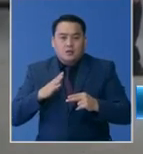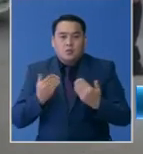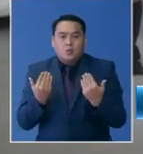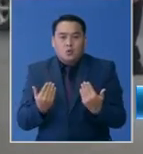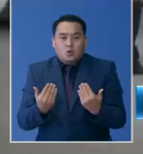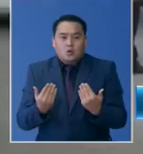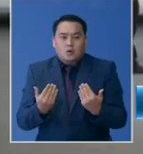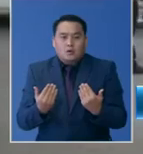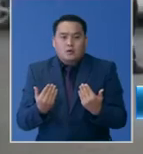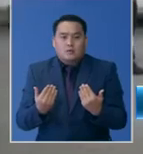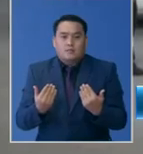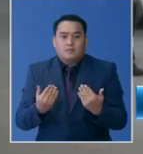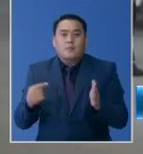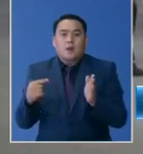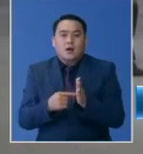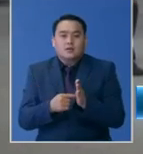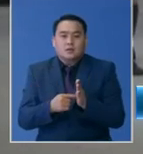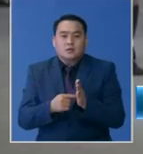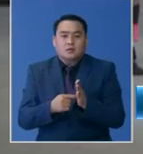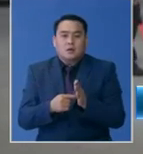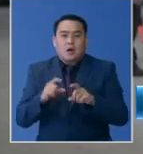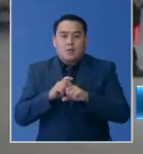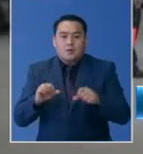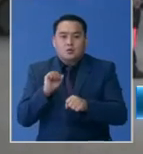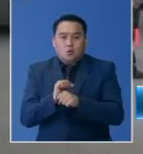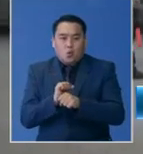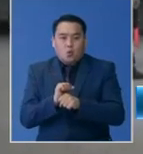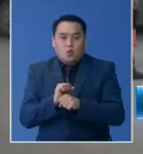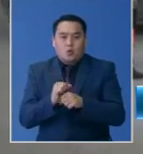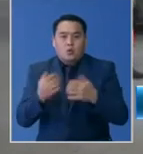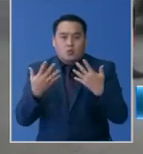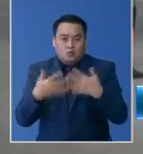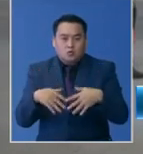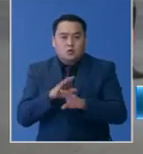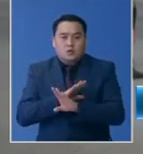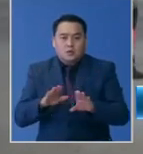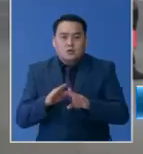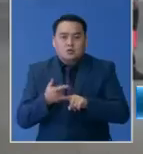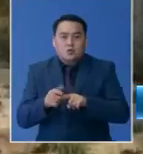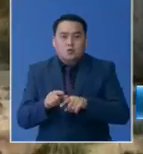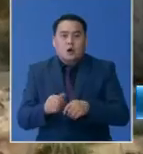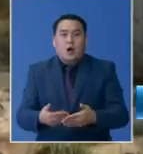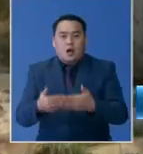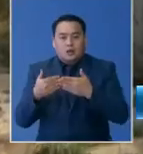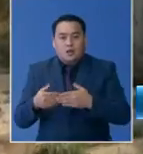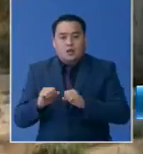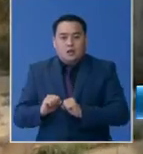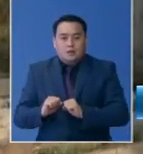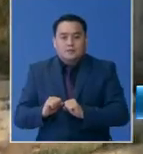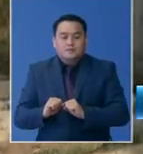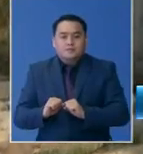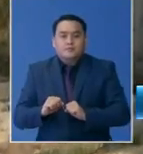күнге біздің мақсатымыз ол объектілерді тоқтату, бұзу емес, сондай объектілерді болдырмау. Енді осы